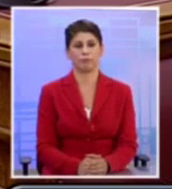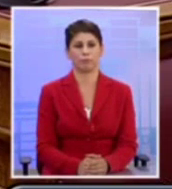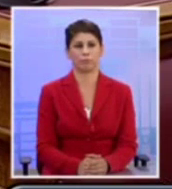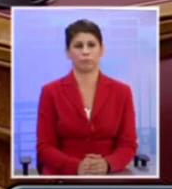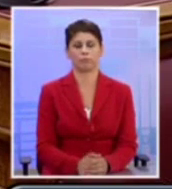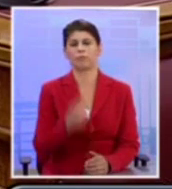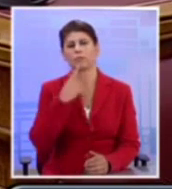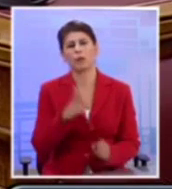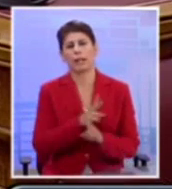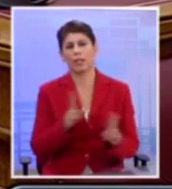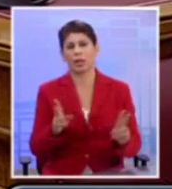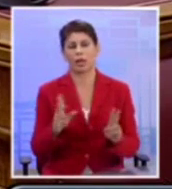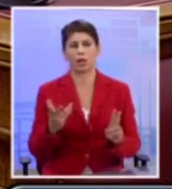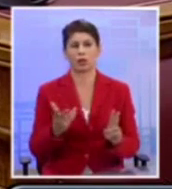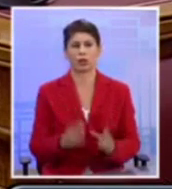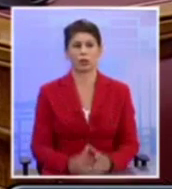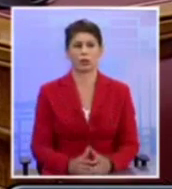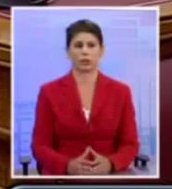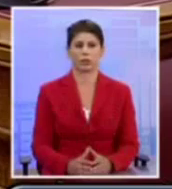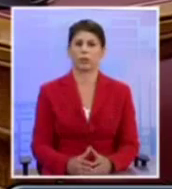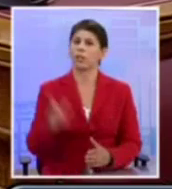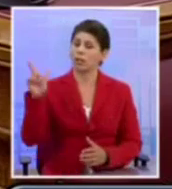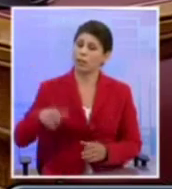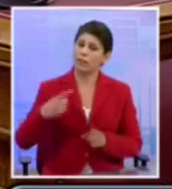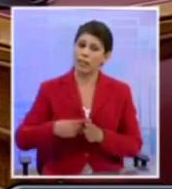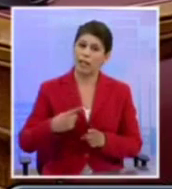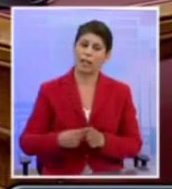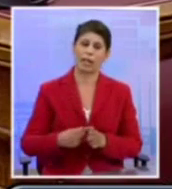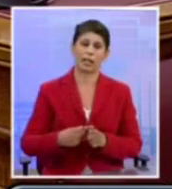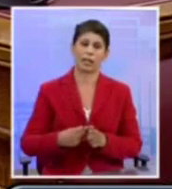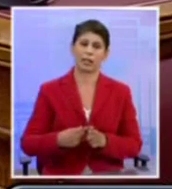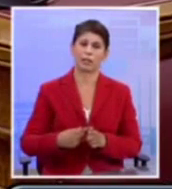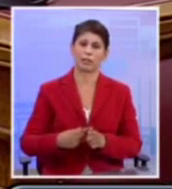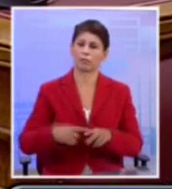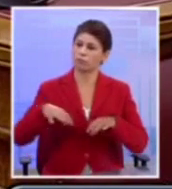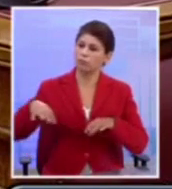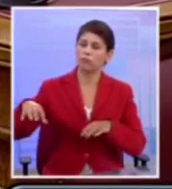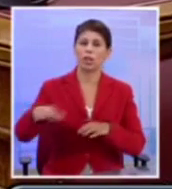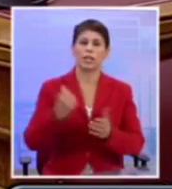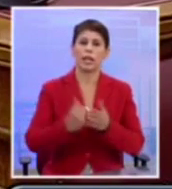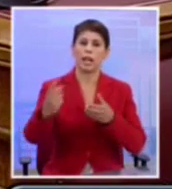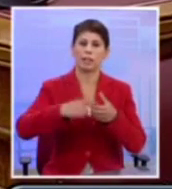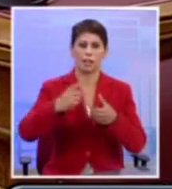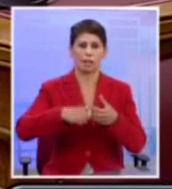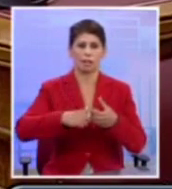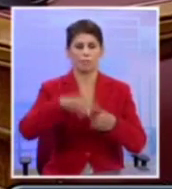που λέει ξεκάθαρα ότι οι ίδιες ελληνικές αρχές και οι Ευρωπαίοι τέριδες